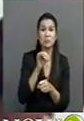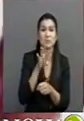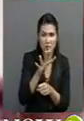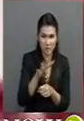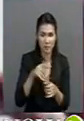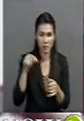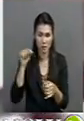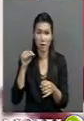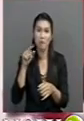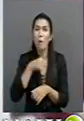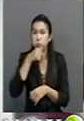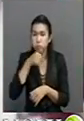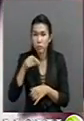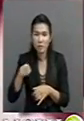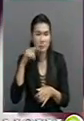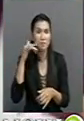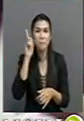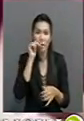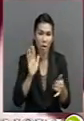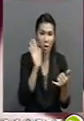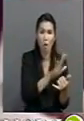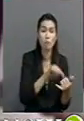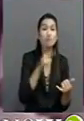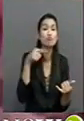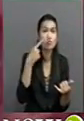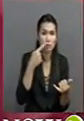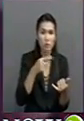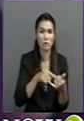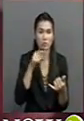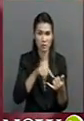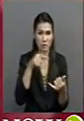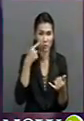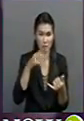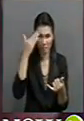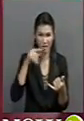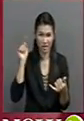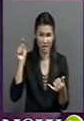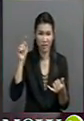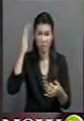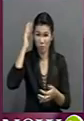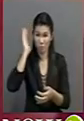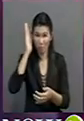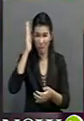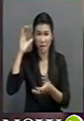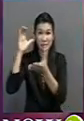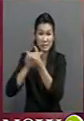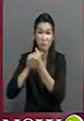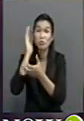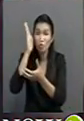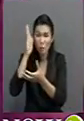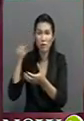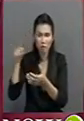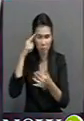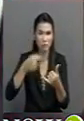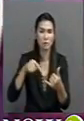าวธัญญนันท์ภควัตคุณาสินนะคะเป็นคนที่ถูกสามีที่เป็นตำรวจคือพันตำรวจโทบุญเรืองสาร